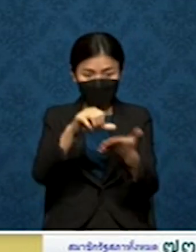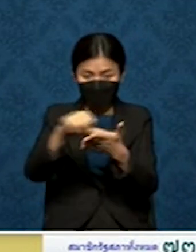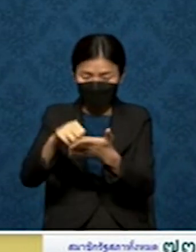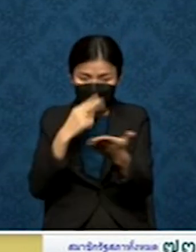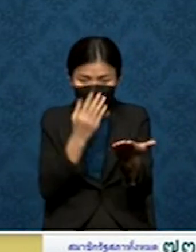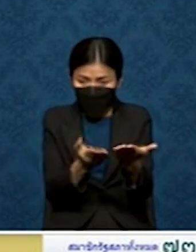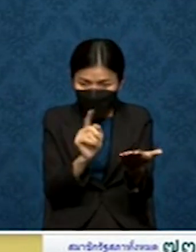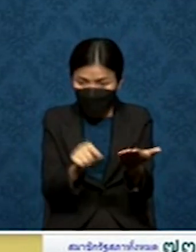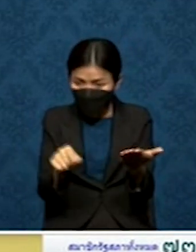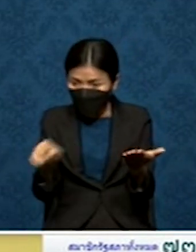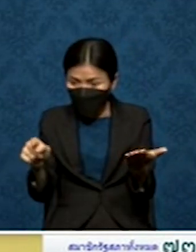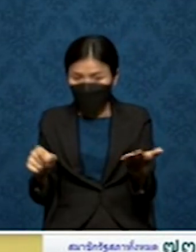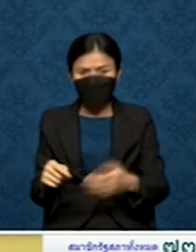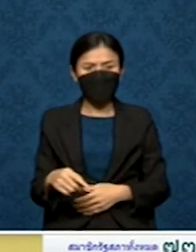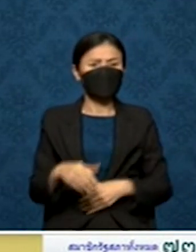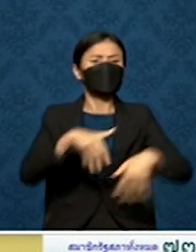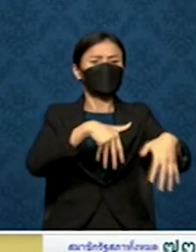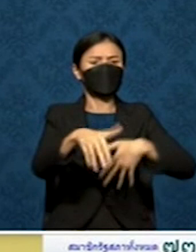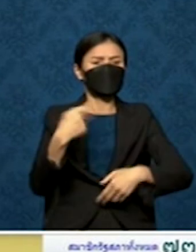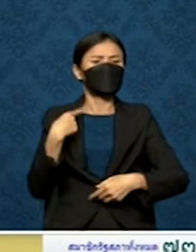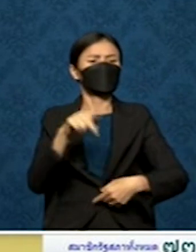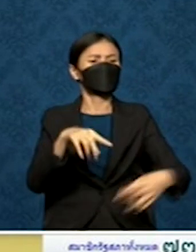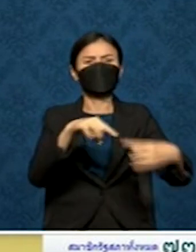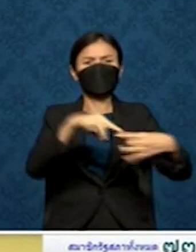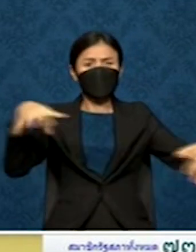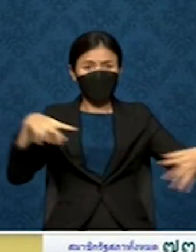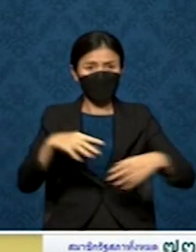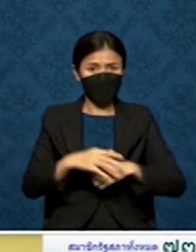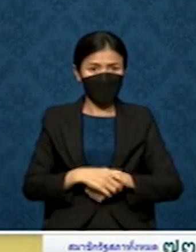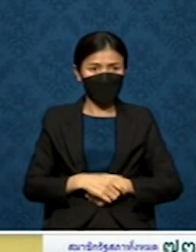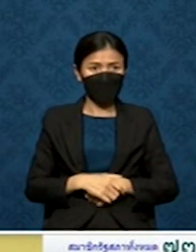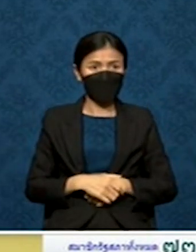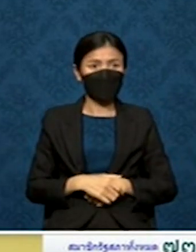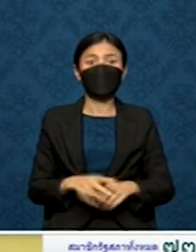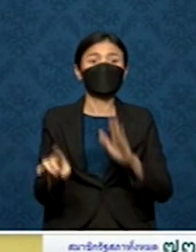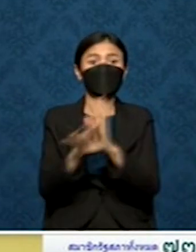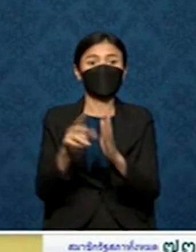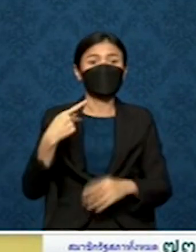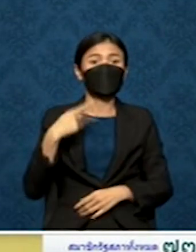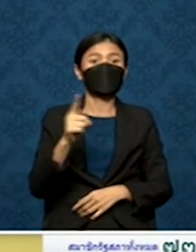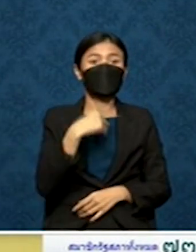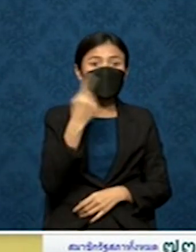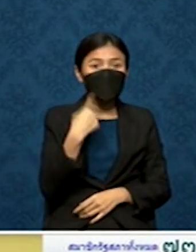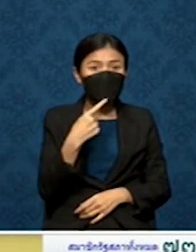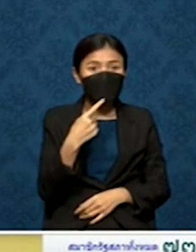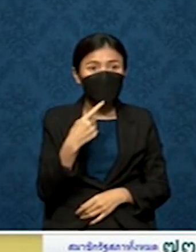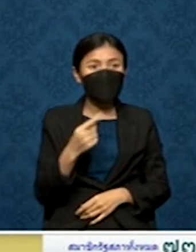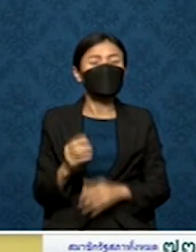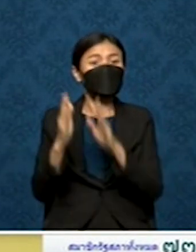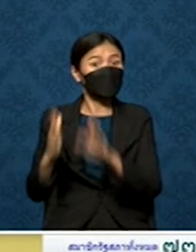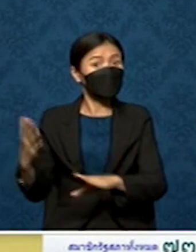ยแต่มันเกิดประโยชน์กับใครฮะประโยชน์กับนักการเมืองหรือเปล่า